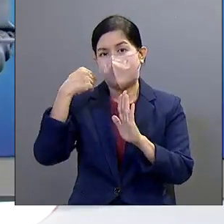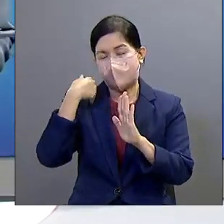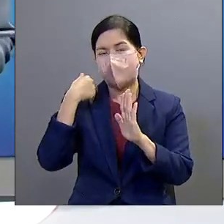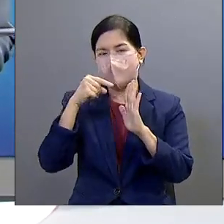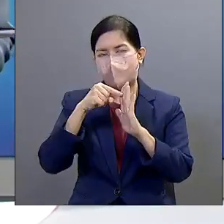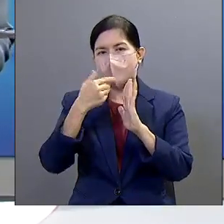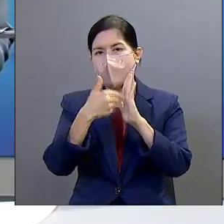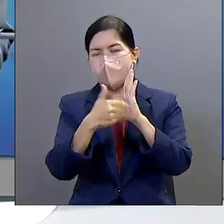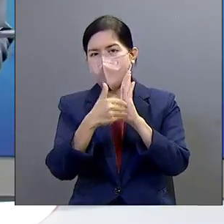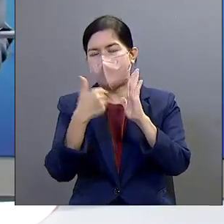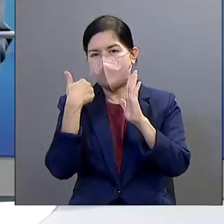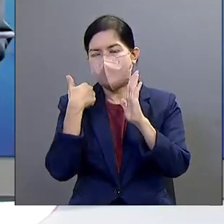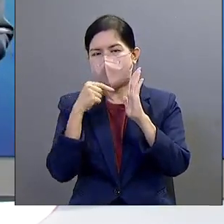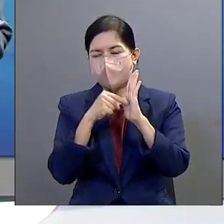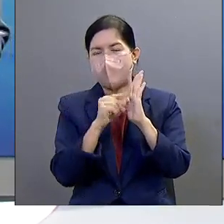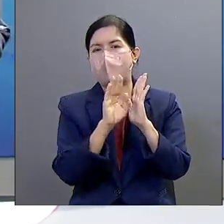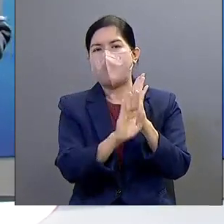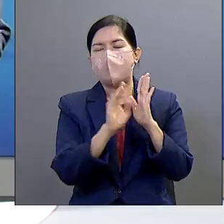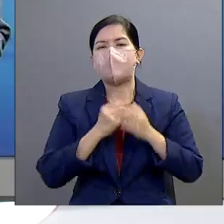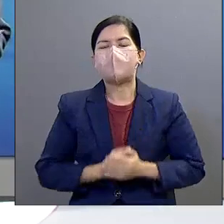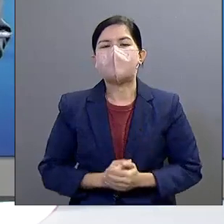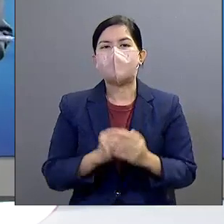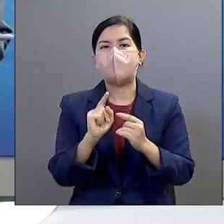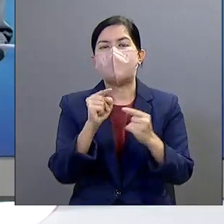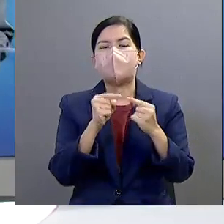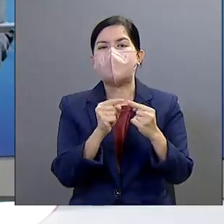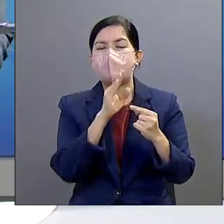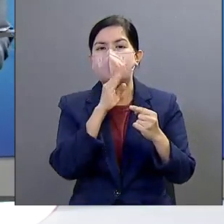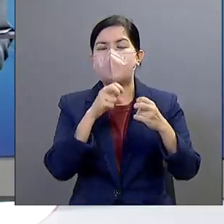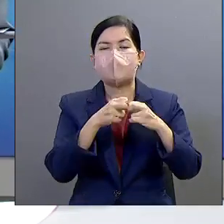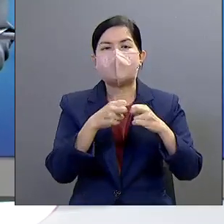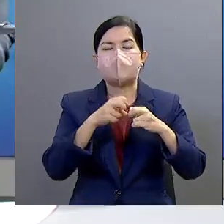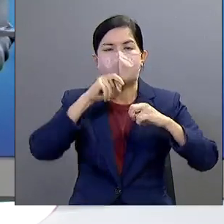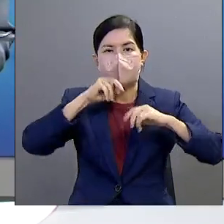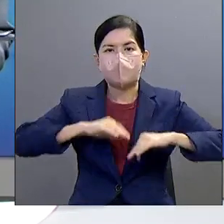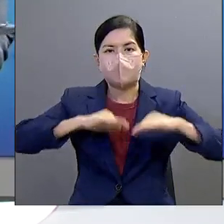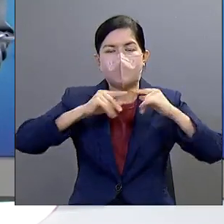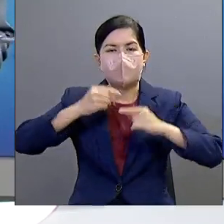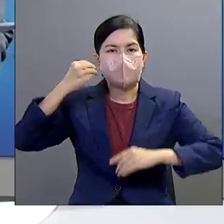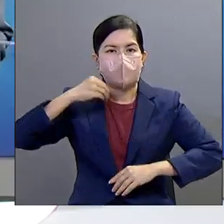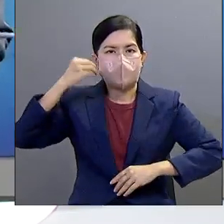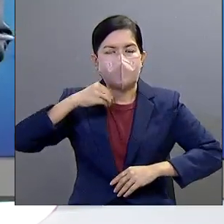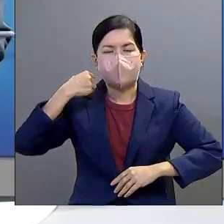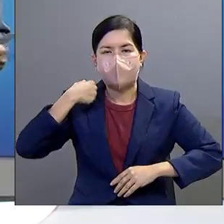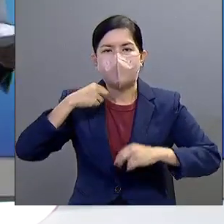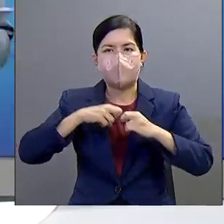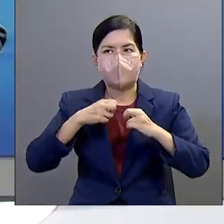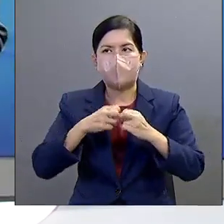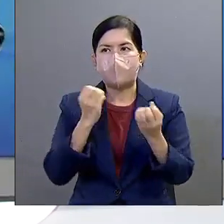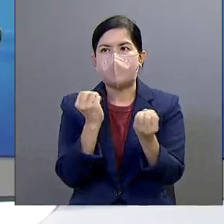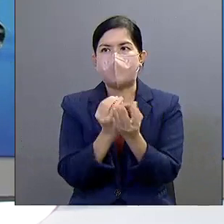ตอนบนแล้วก็ภาคตะวันออกเฉียงเหนือนะคะโดยเฉพาะพื้นที่น้ำท่วมซ้ำซากค่ะซึ่งอาจสร้างความเสียหายต่อกิจกรรมทางเศรษฐกิจด้ว